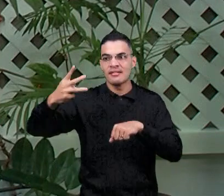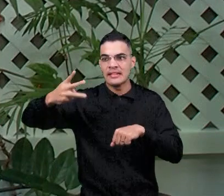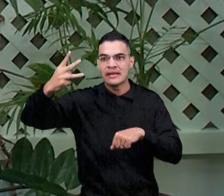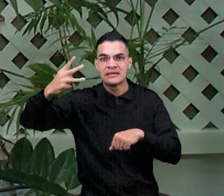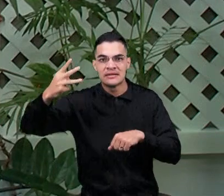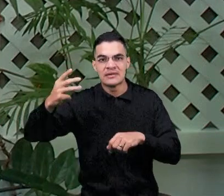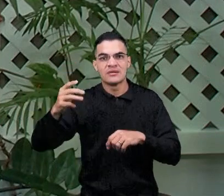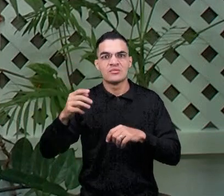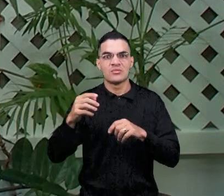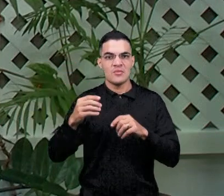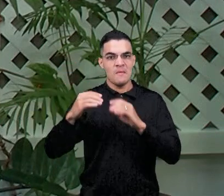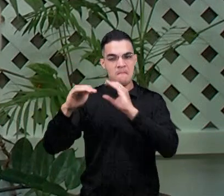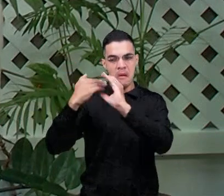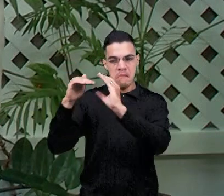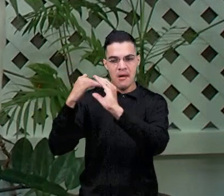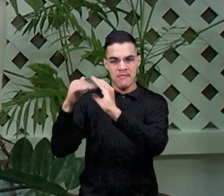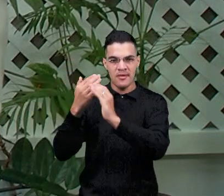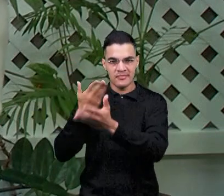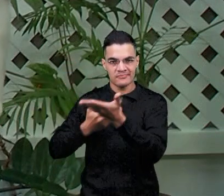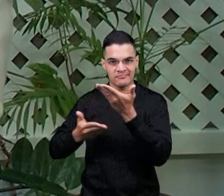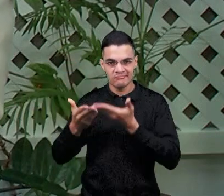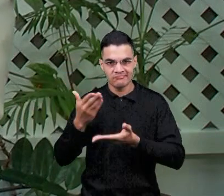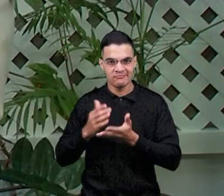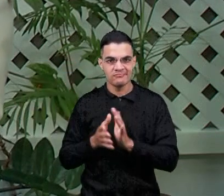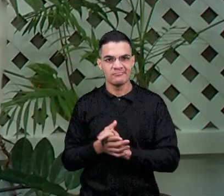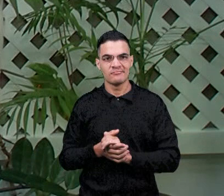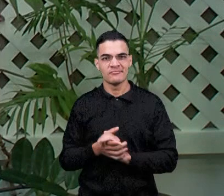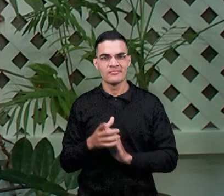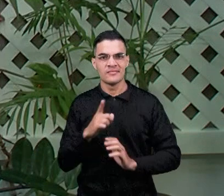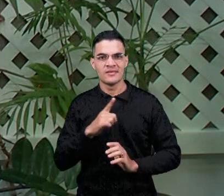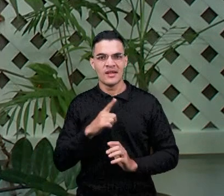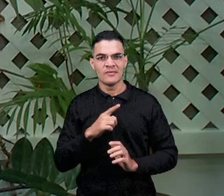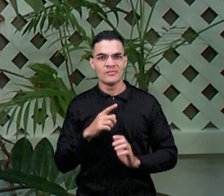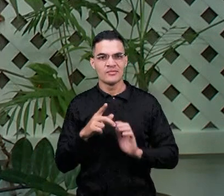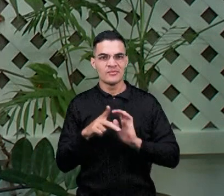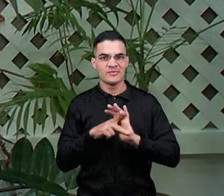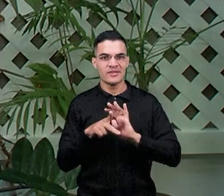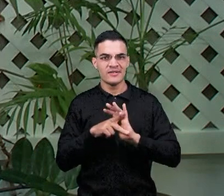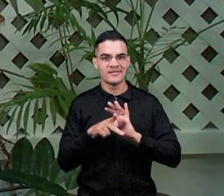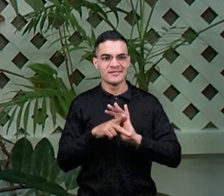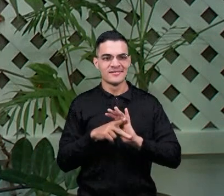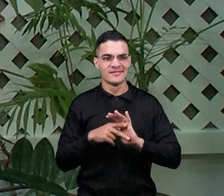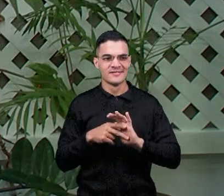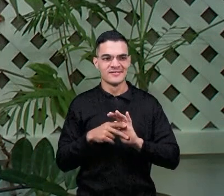au Portugal, en troisième place, au nombre de participations, nous avons le Chili